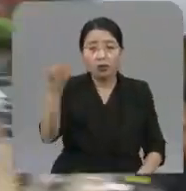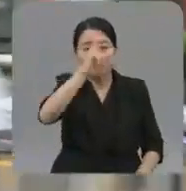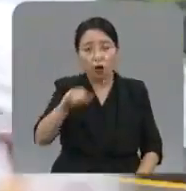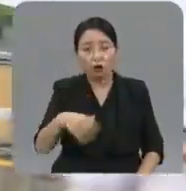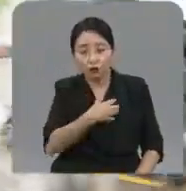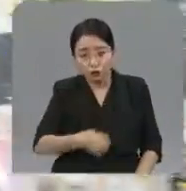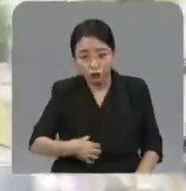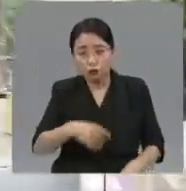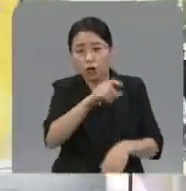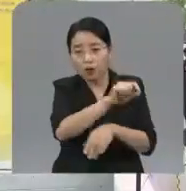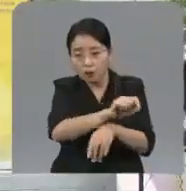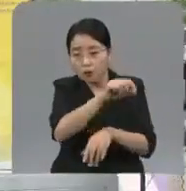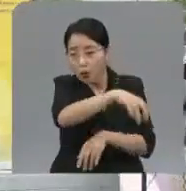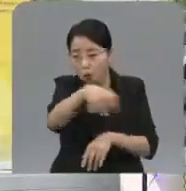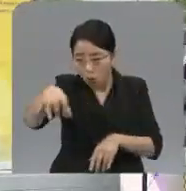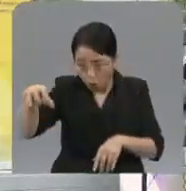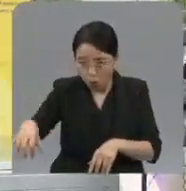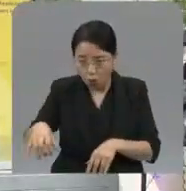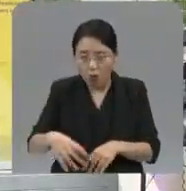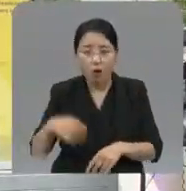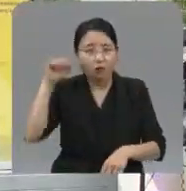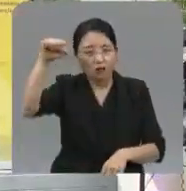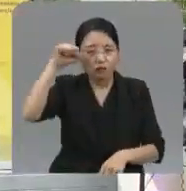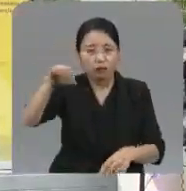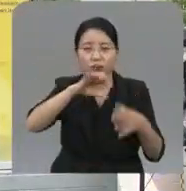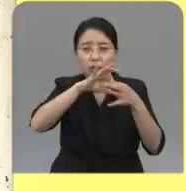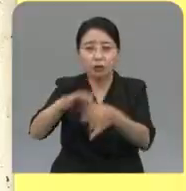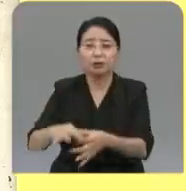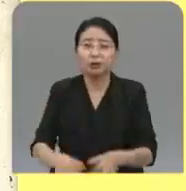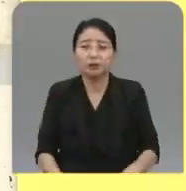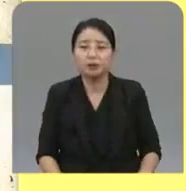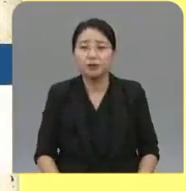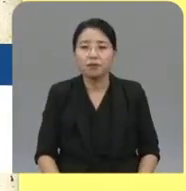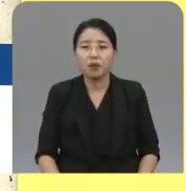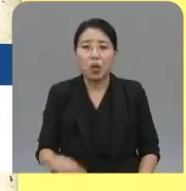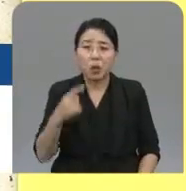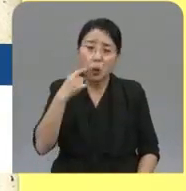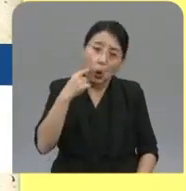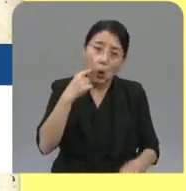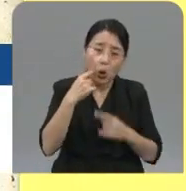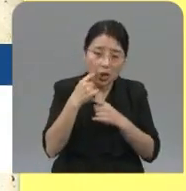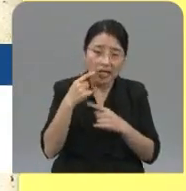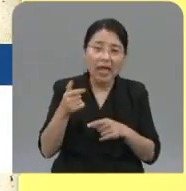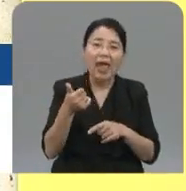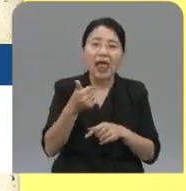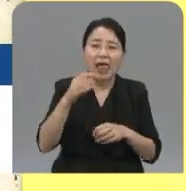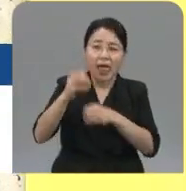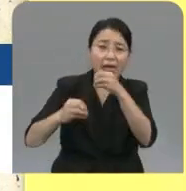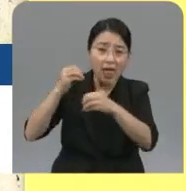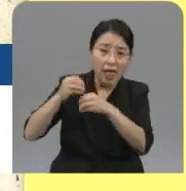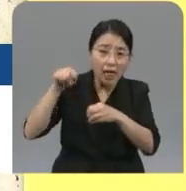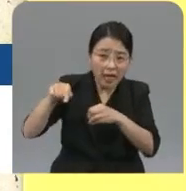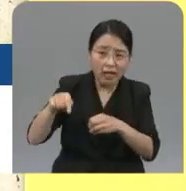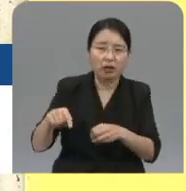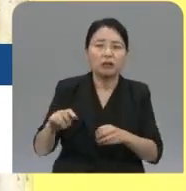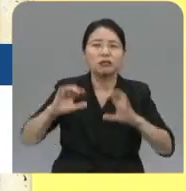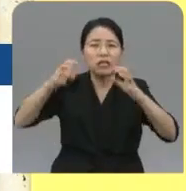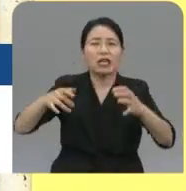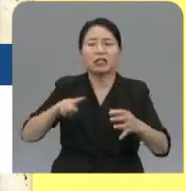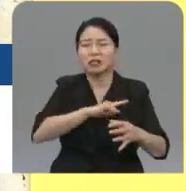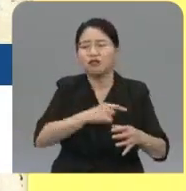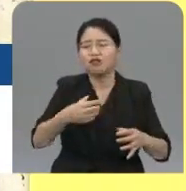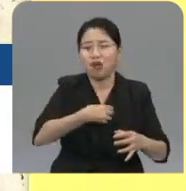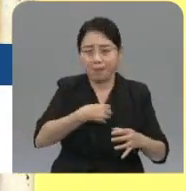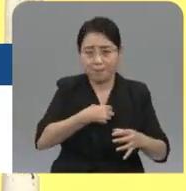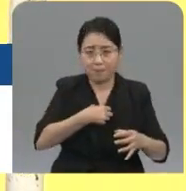de rummyokusida pour certains il s'agit même d'un acte de terrorisme nucléaire contre le pays du matin clair voir le